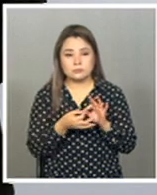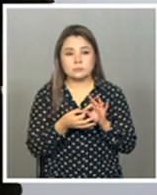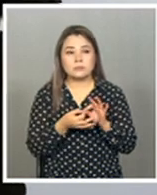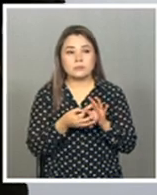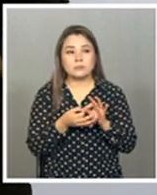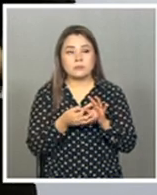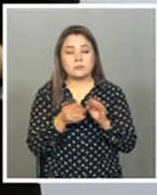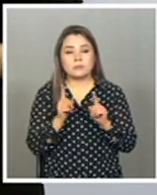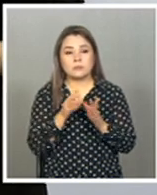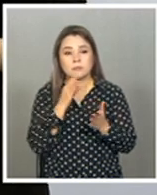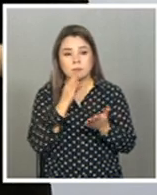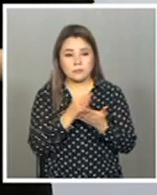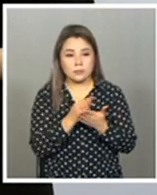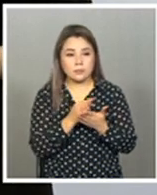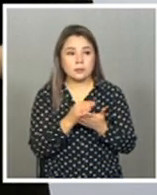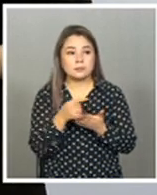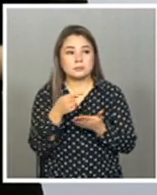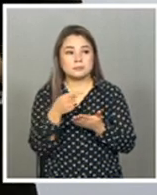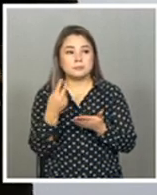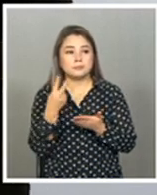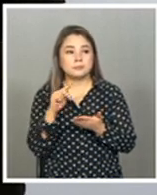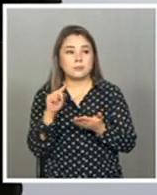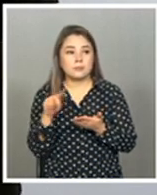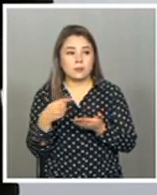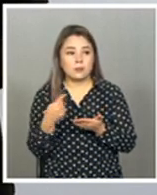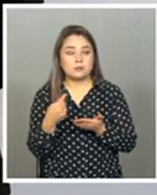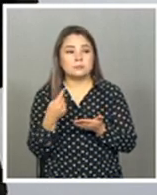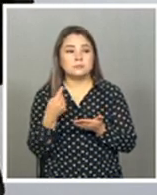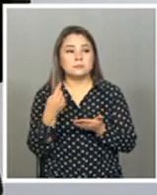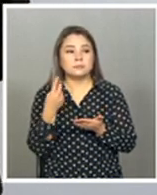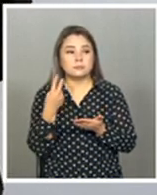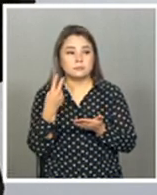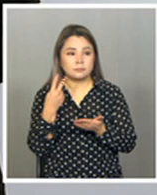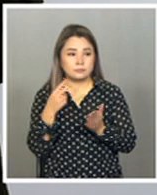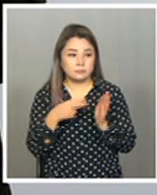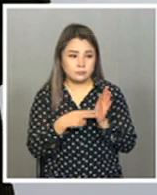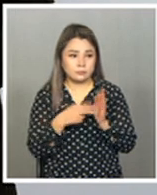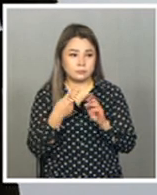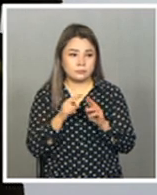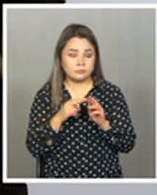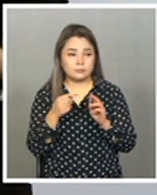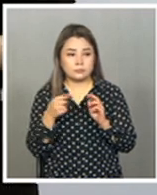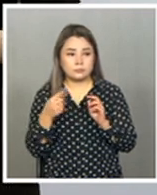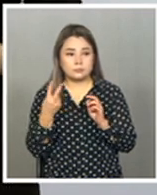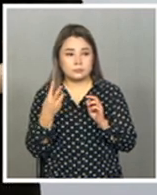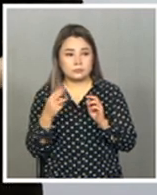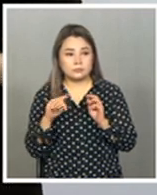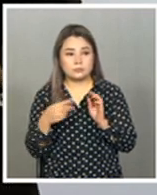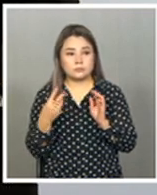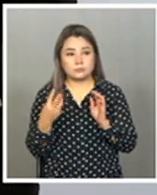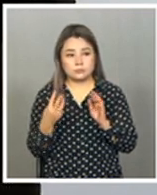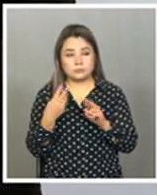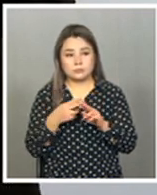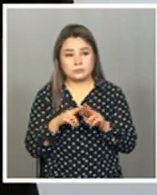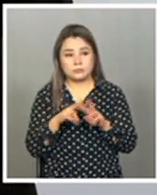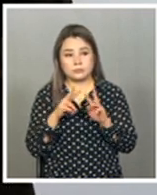бұл жерде минус 2.17 саны мен минус 3.13 саны бірдей,